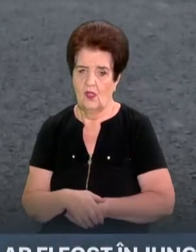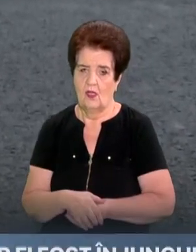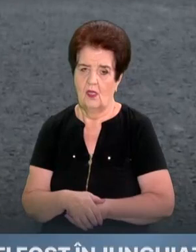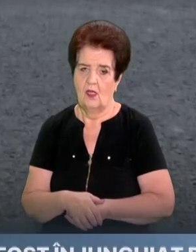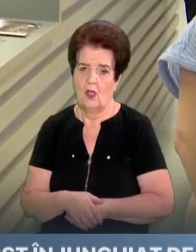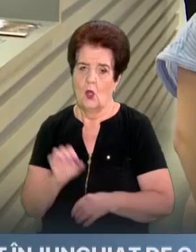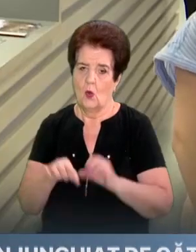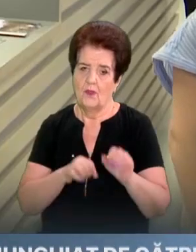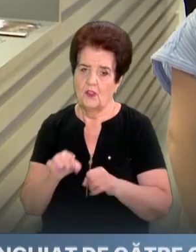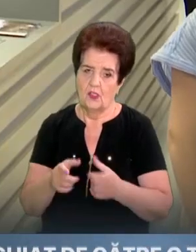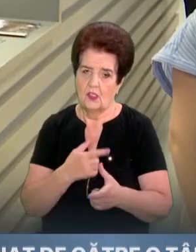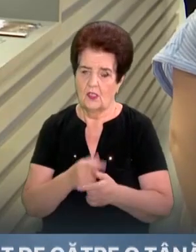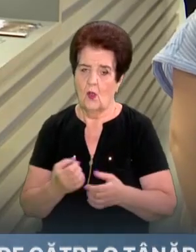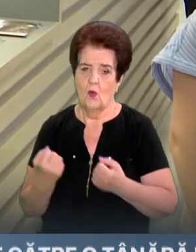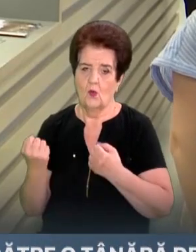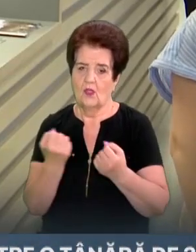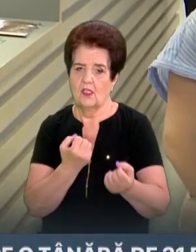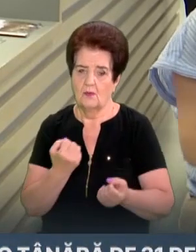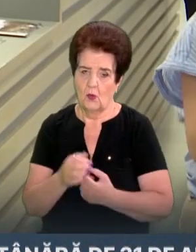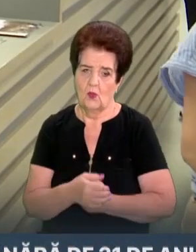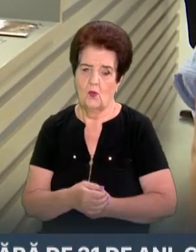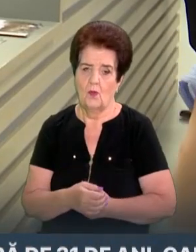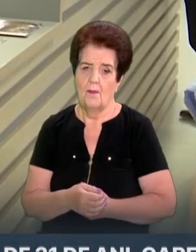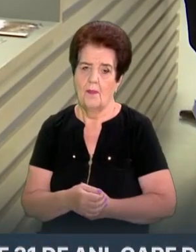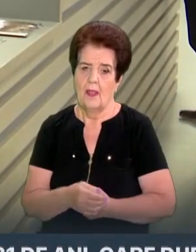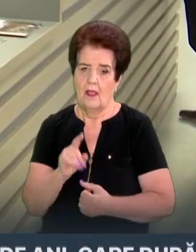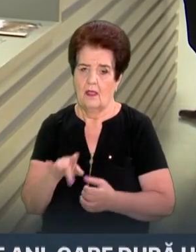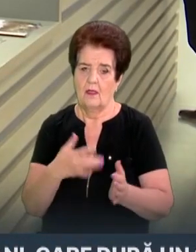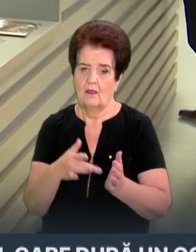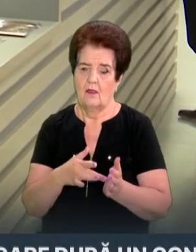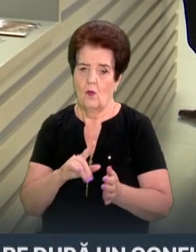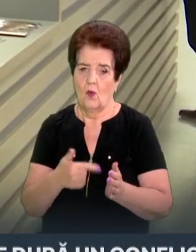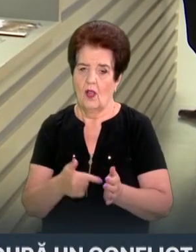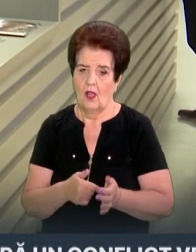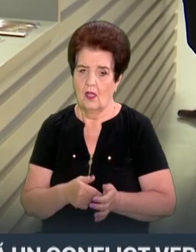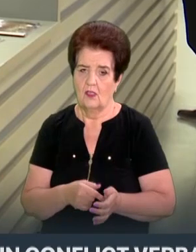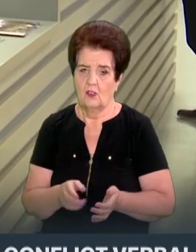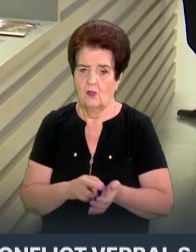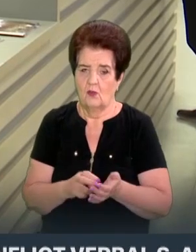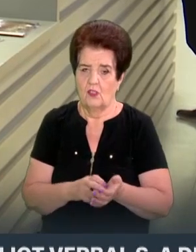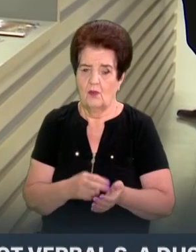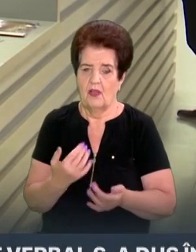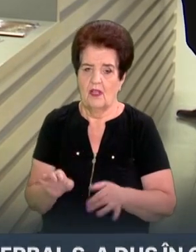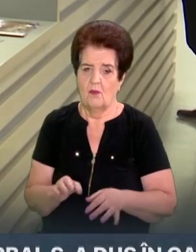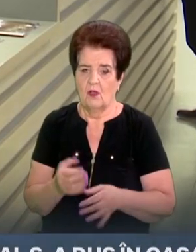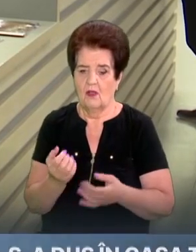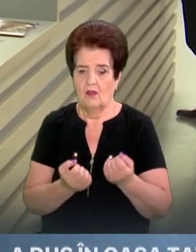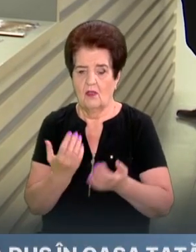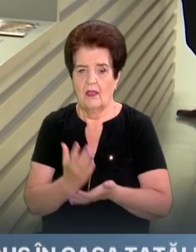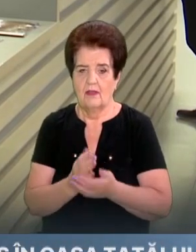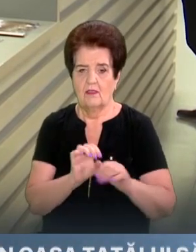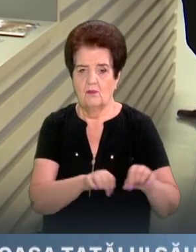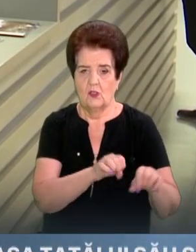cu bicicleta sau cu transport pe roți în incinta orașului. Nu te mai temi deja că poți să dai o mașină de tine, pentru că cetățenii la